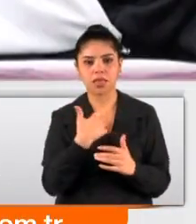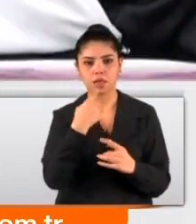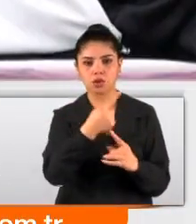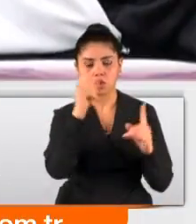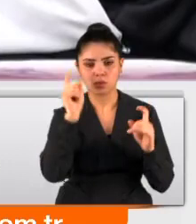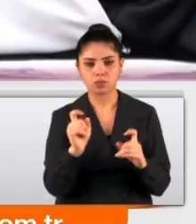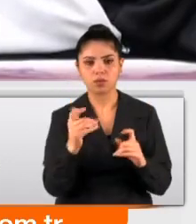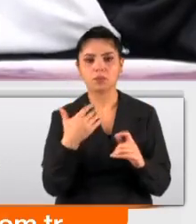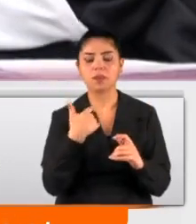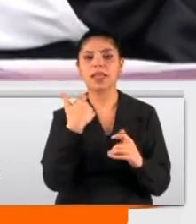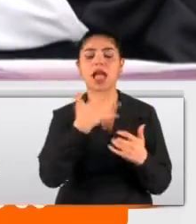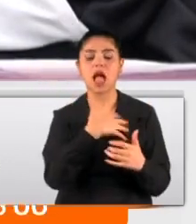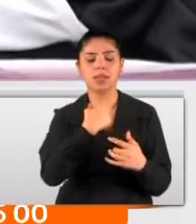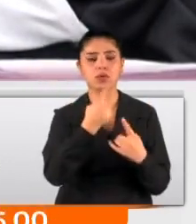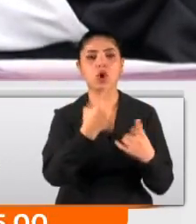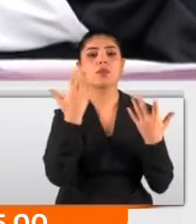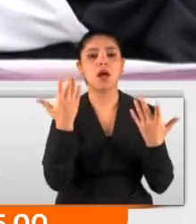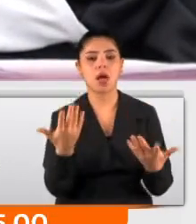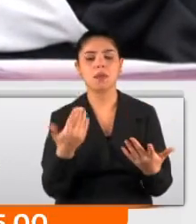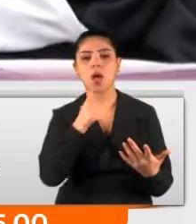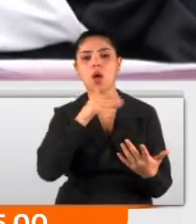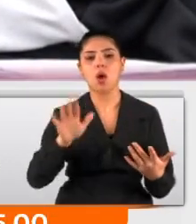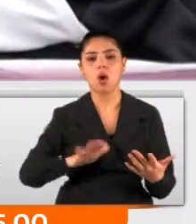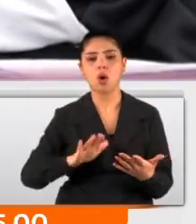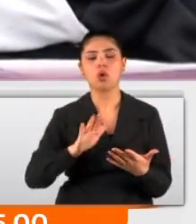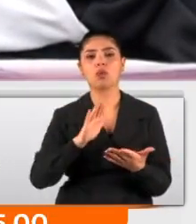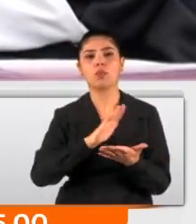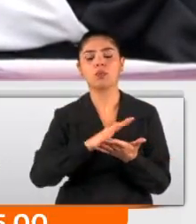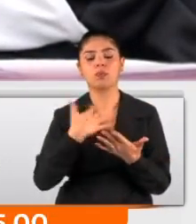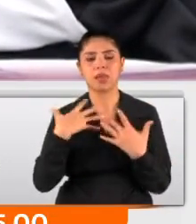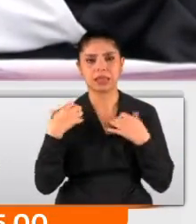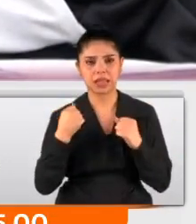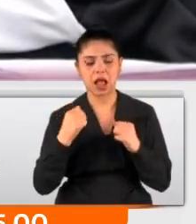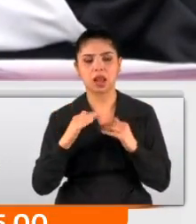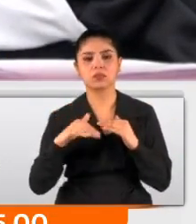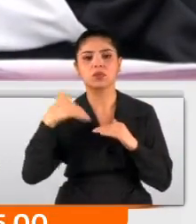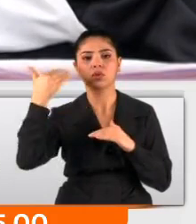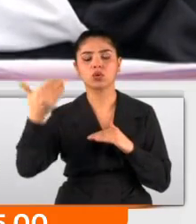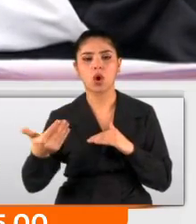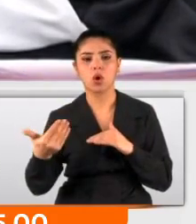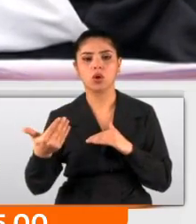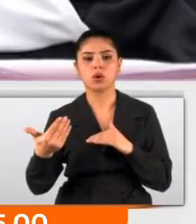Hanım, ben kendisine ilettim. Kendisi de oğlum düzeleyim, kendime gelirsem